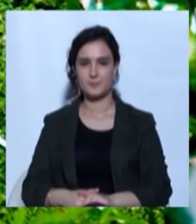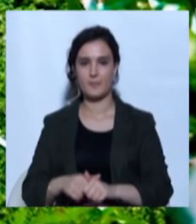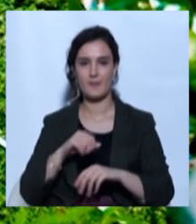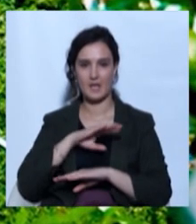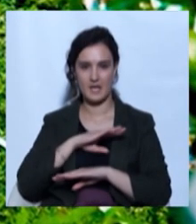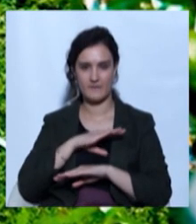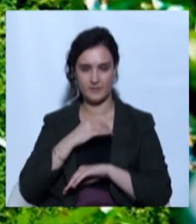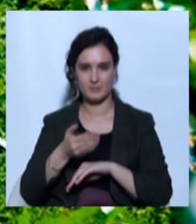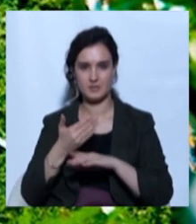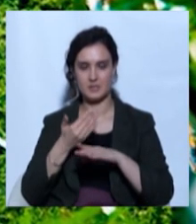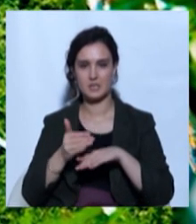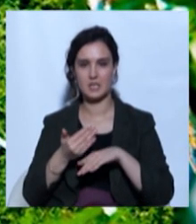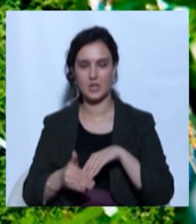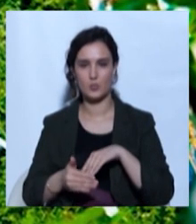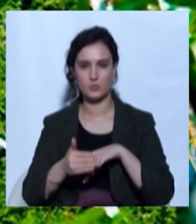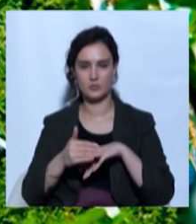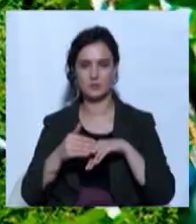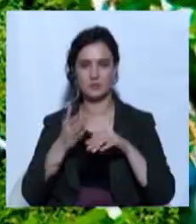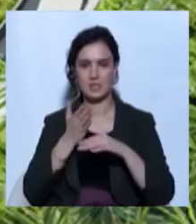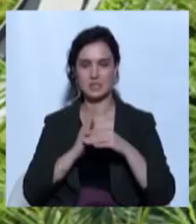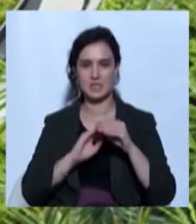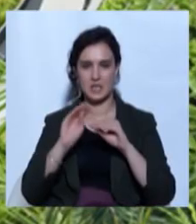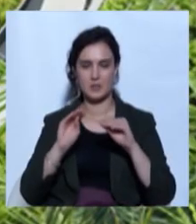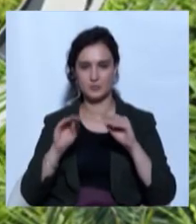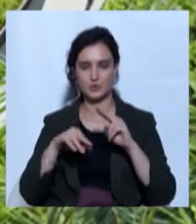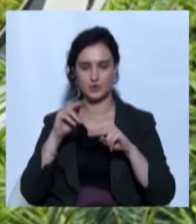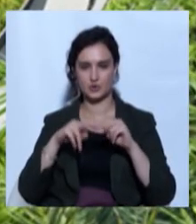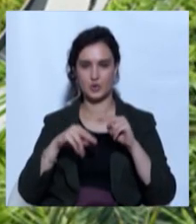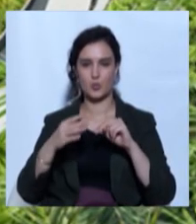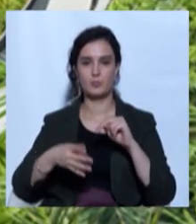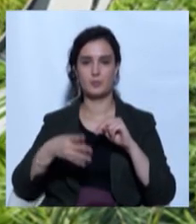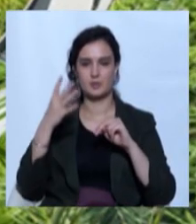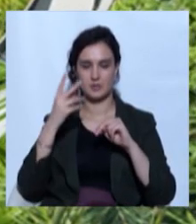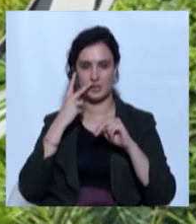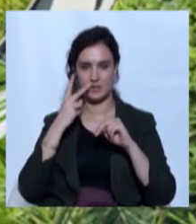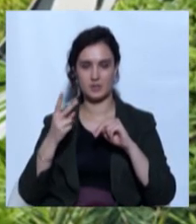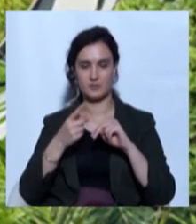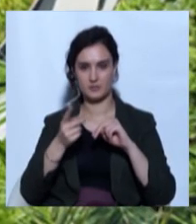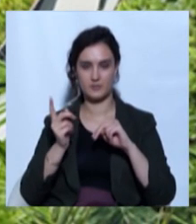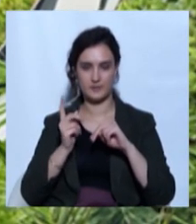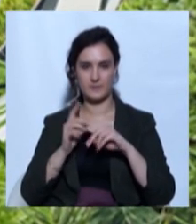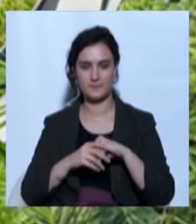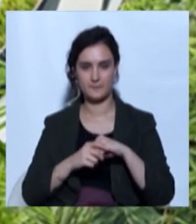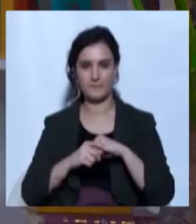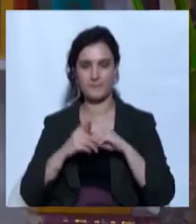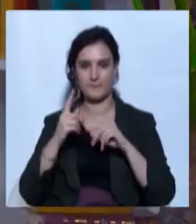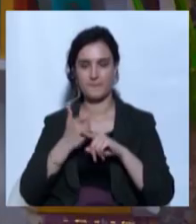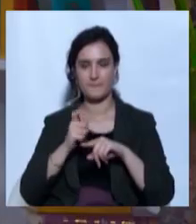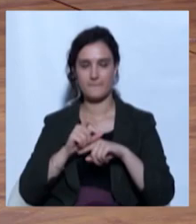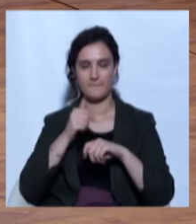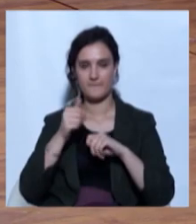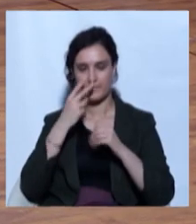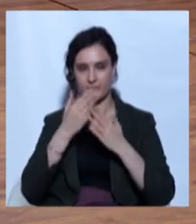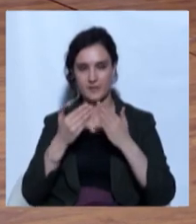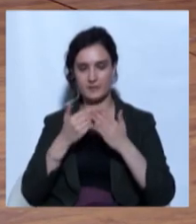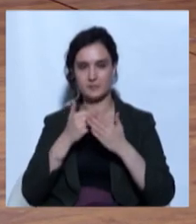აივნებზე, ცალკეულ ნაწილებში შენობის. ხედავთ თქვენ აქ ერთი ძალიან კარგი